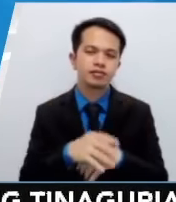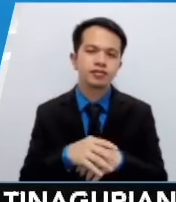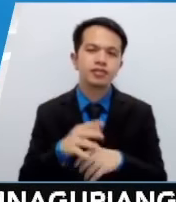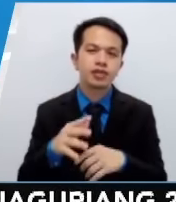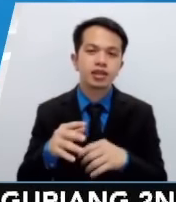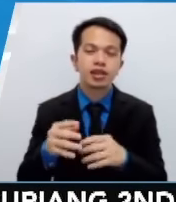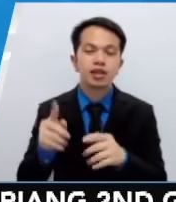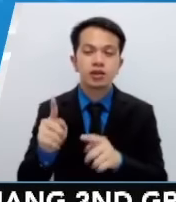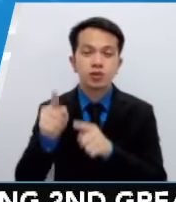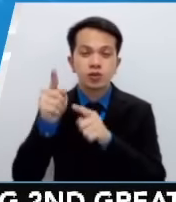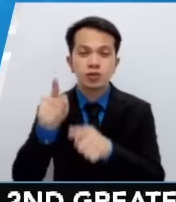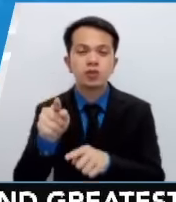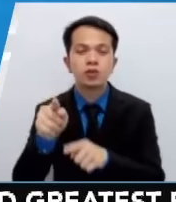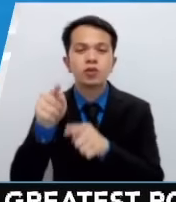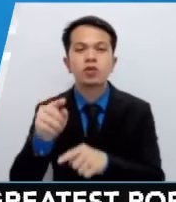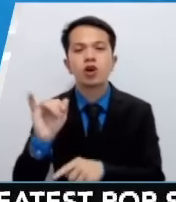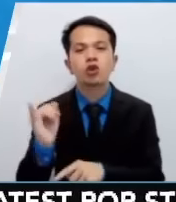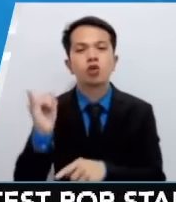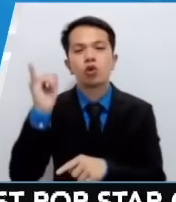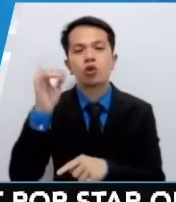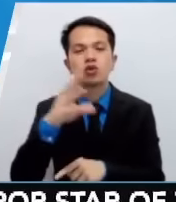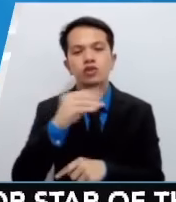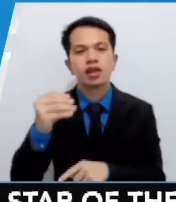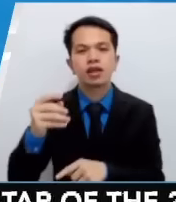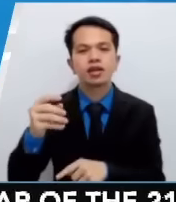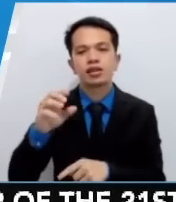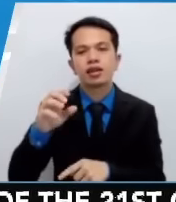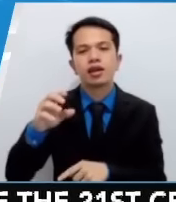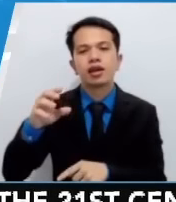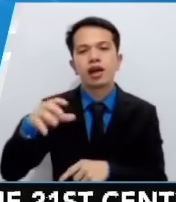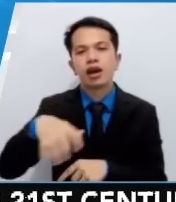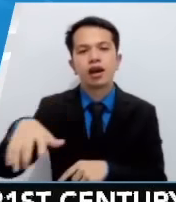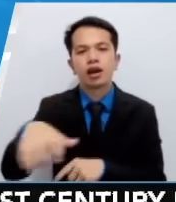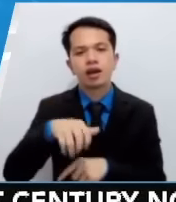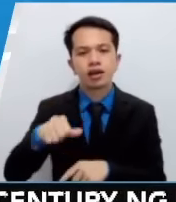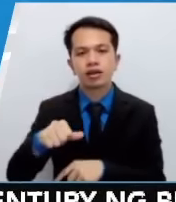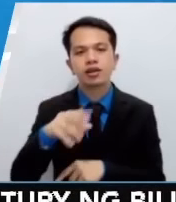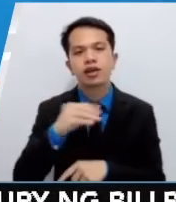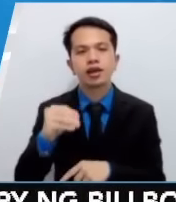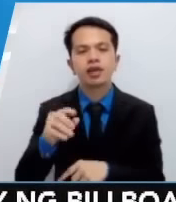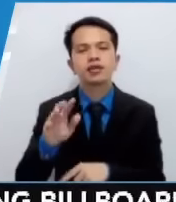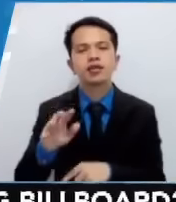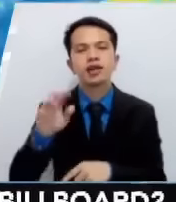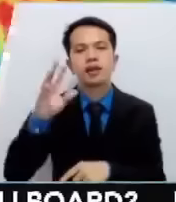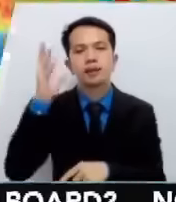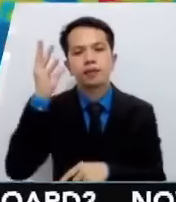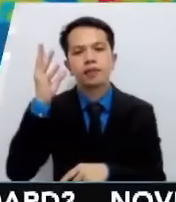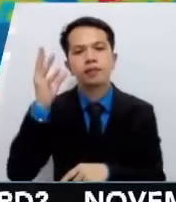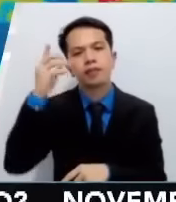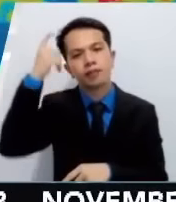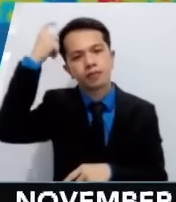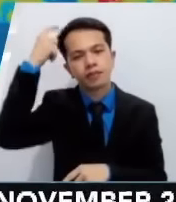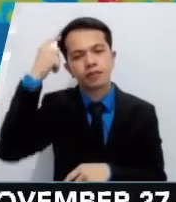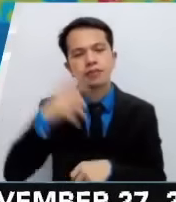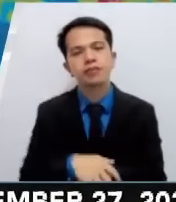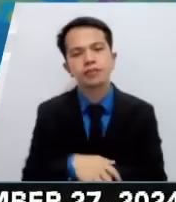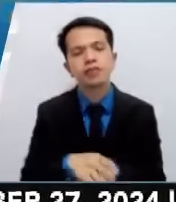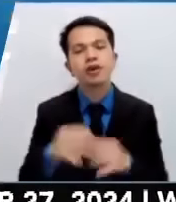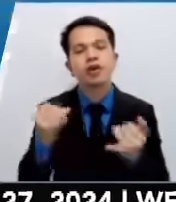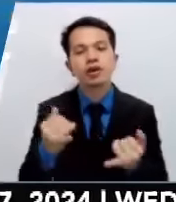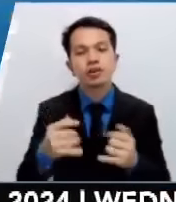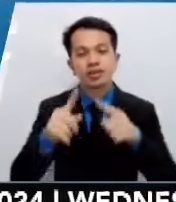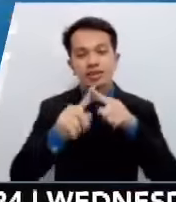hilagang baybayin ng Ilocos Norte at Cagayan, kasama ang Babuyan Islands at Batanes. Bukod sa amihan at mga local